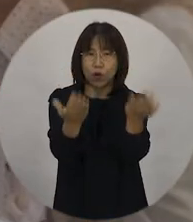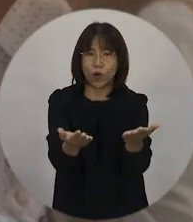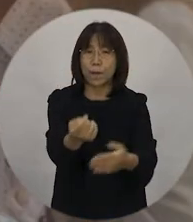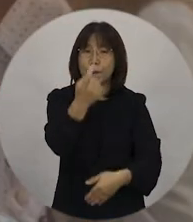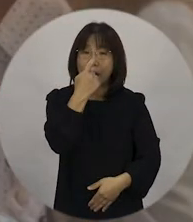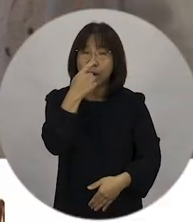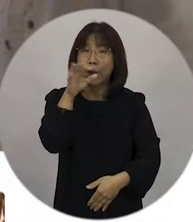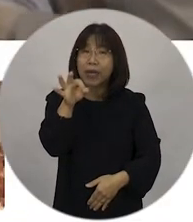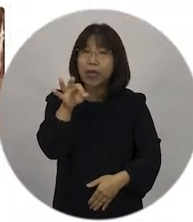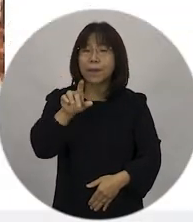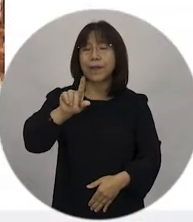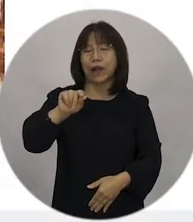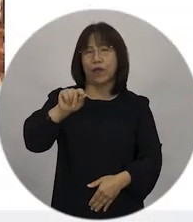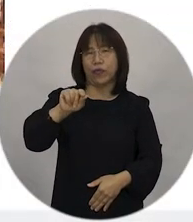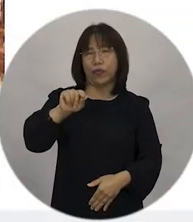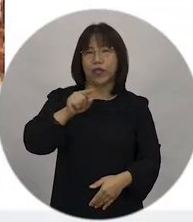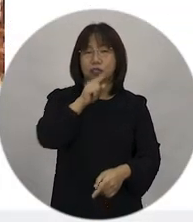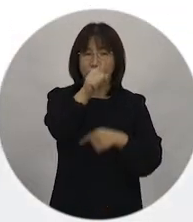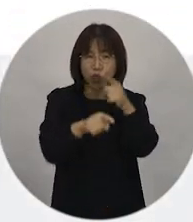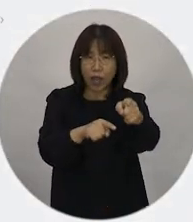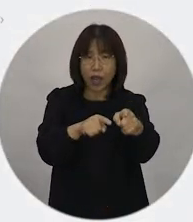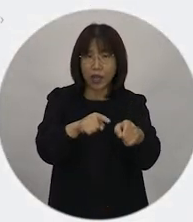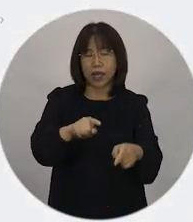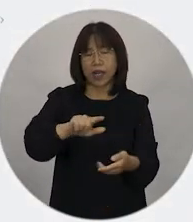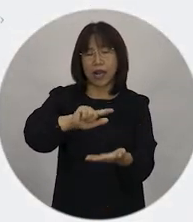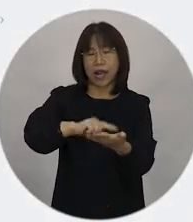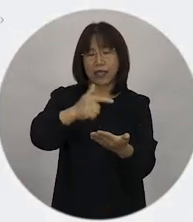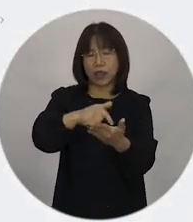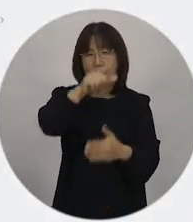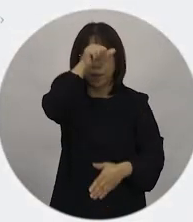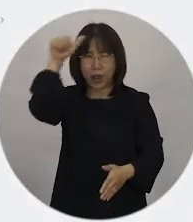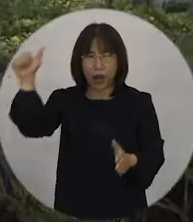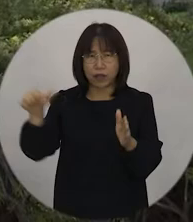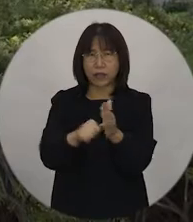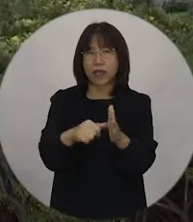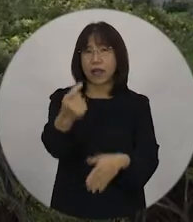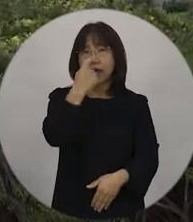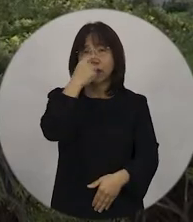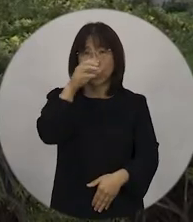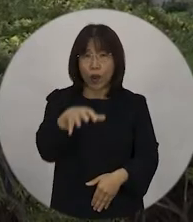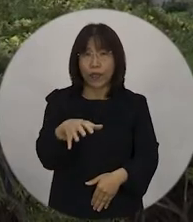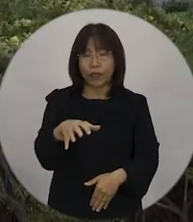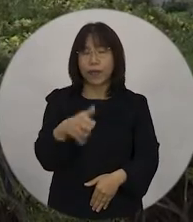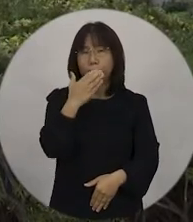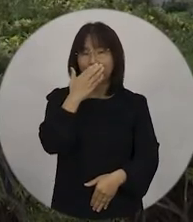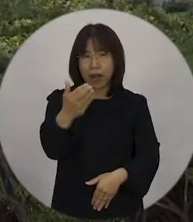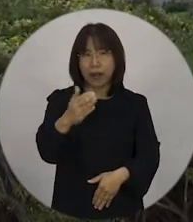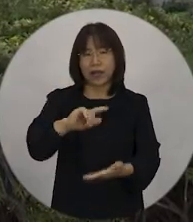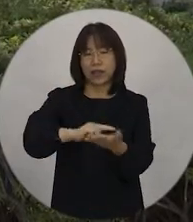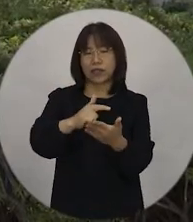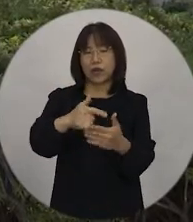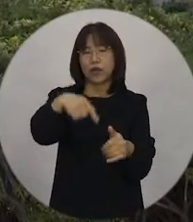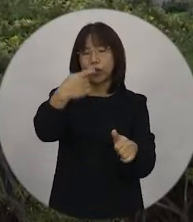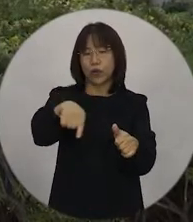펼쳐집니다. 수강료는 10,000원으로 신청은 강서 평생학습관 홈페이지에서 가능하며